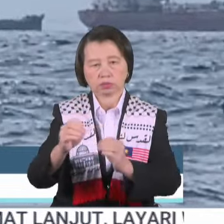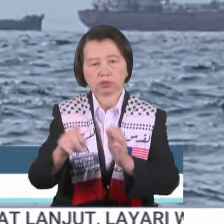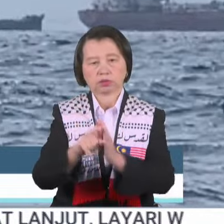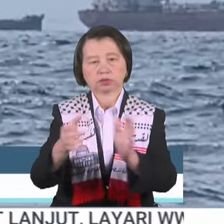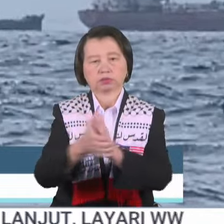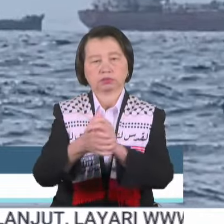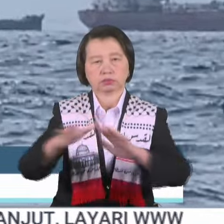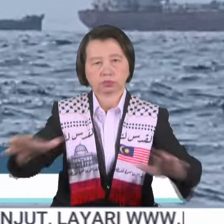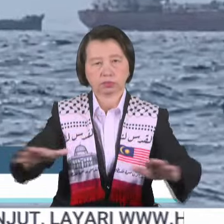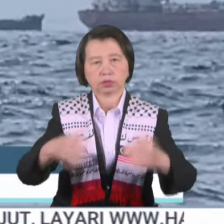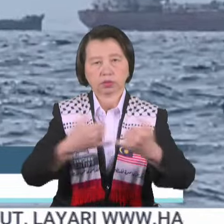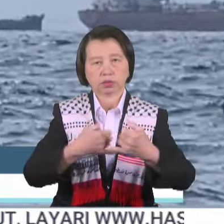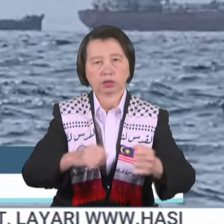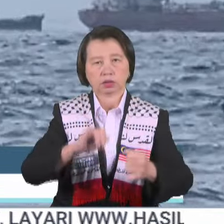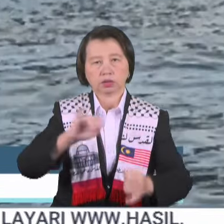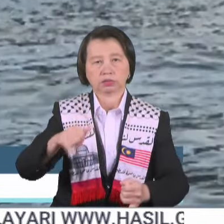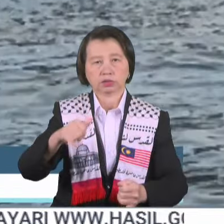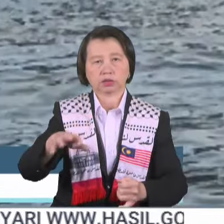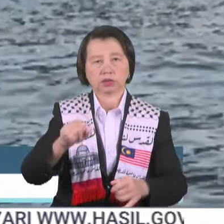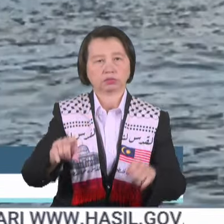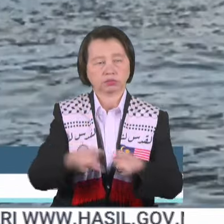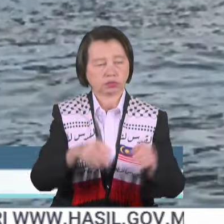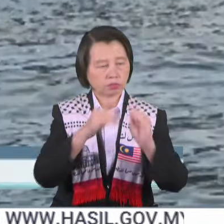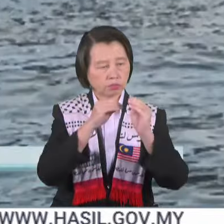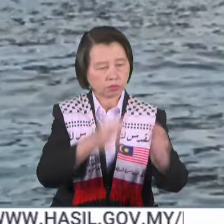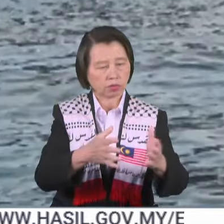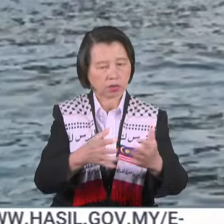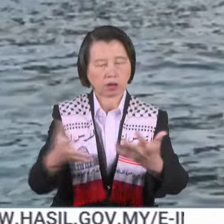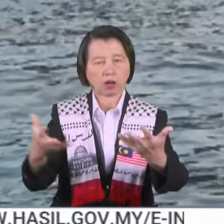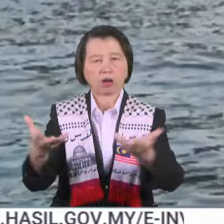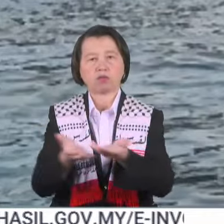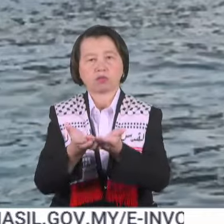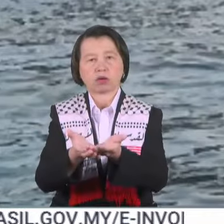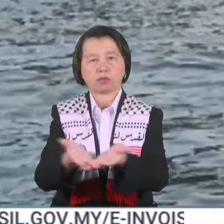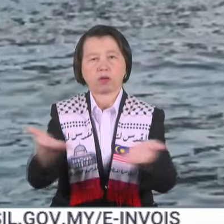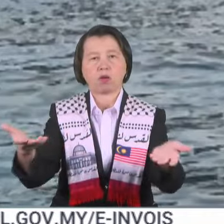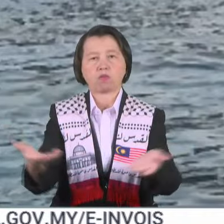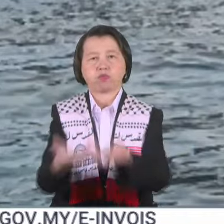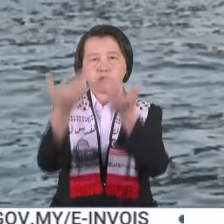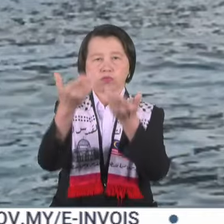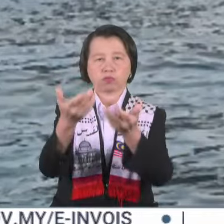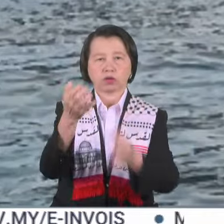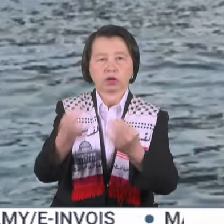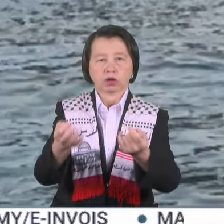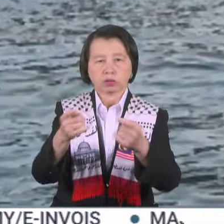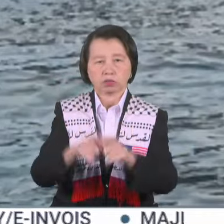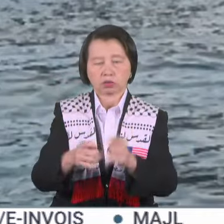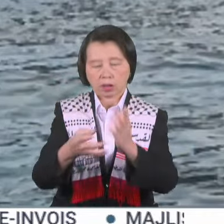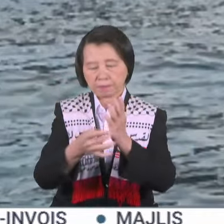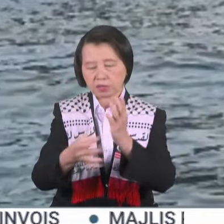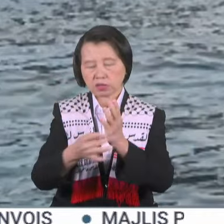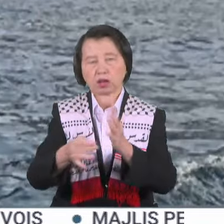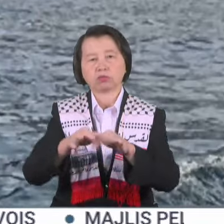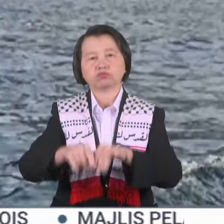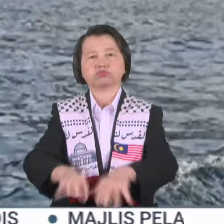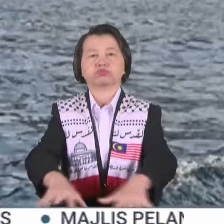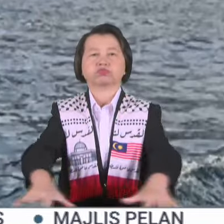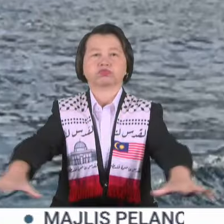lamat. Jabatan Alam Sekitar JAS turut dimaklumkan berkenaan insiden untuk tindakan lanjut sekiranya berlaku tumpahan minyak.